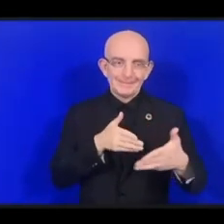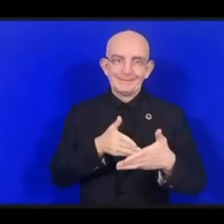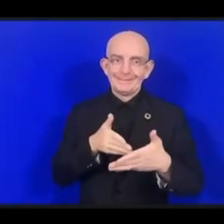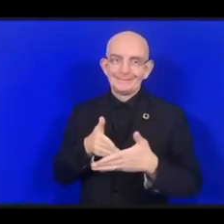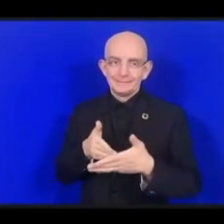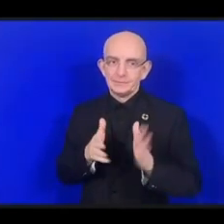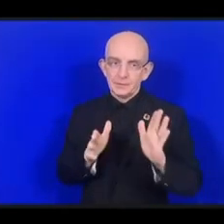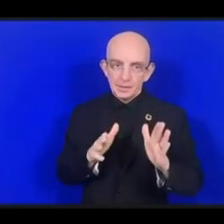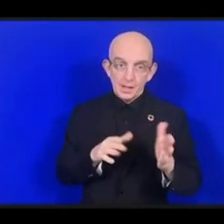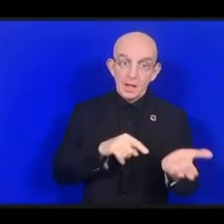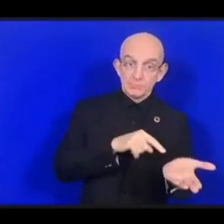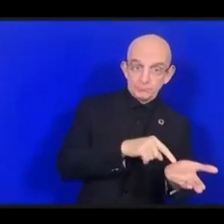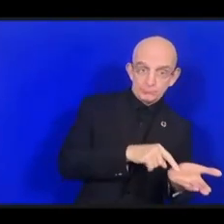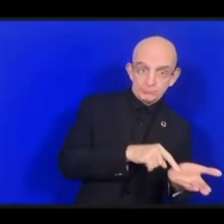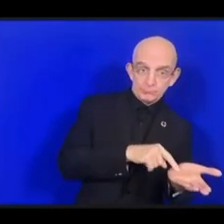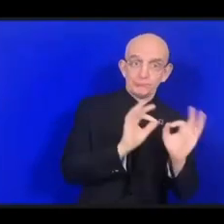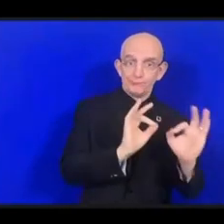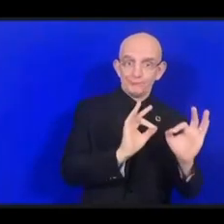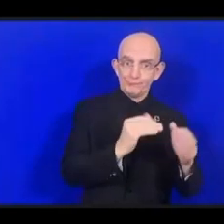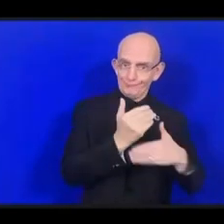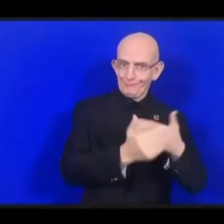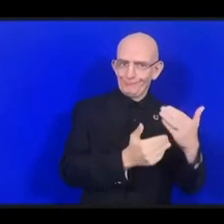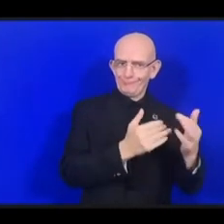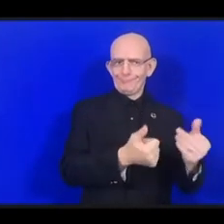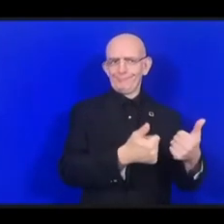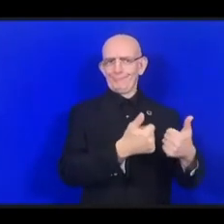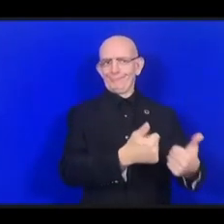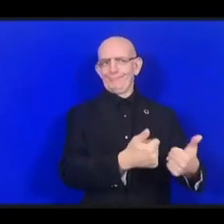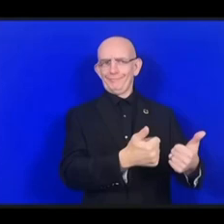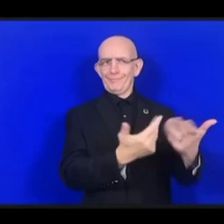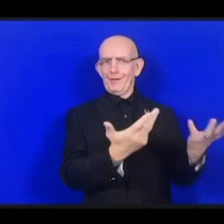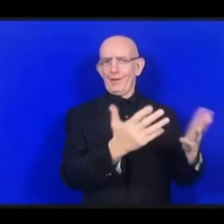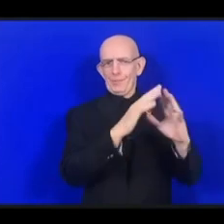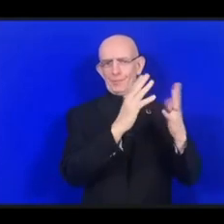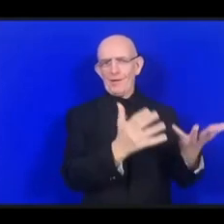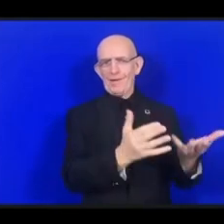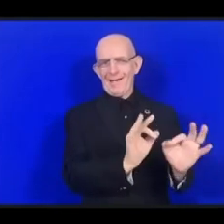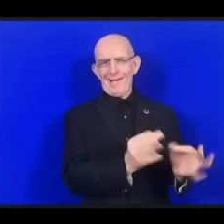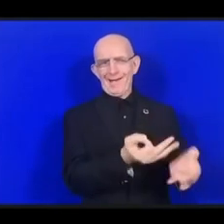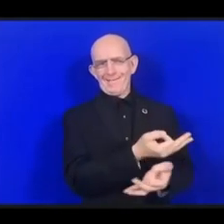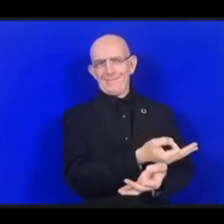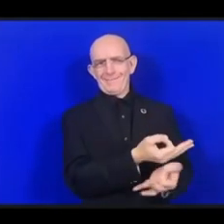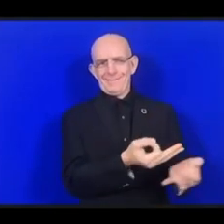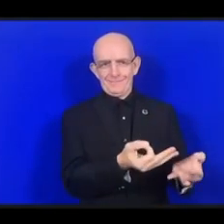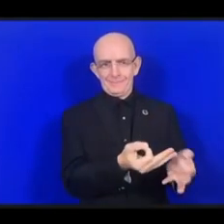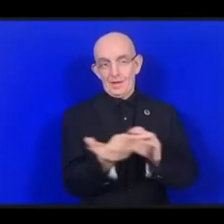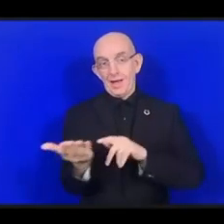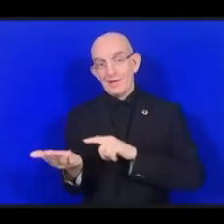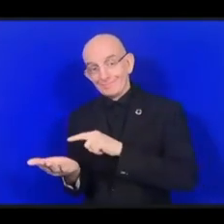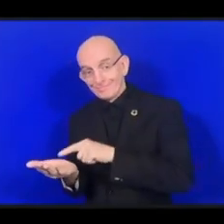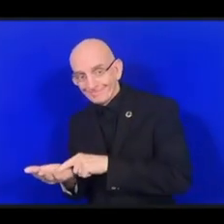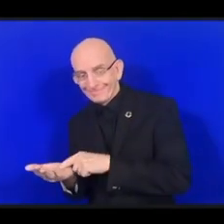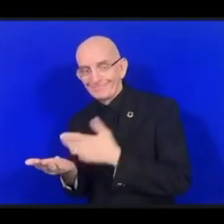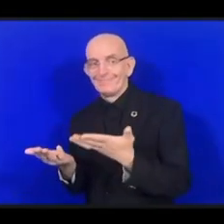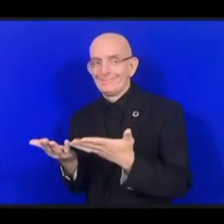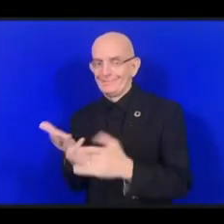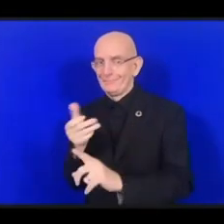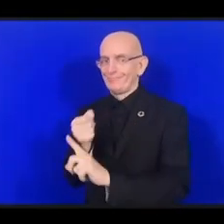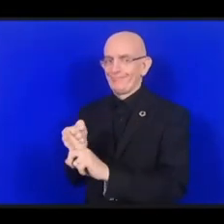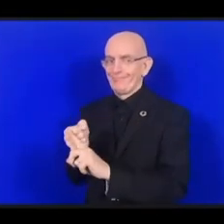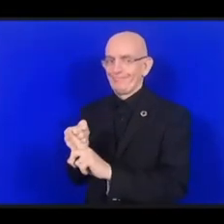part elle peut aussi causer des dégâts dévastateurs en ligne et hors ligne en fin de compte